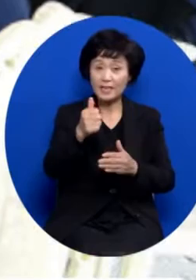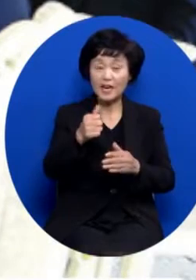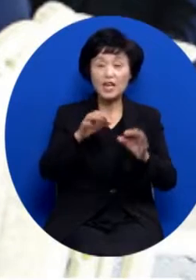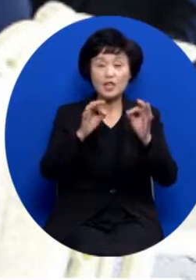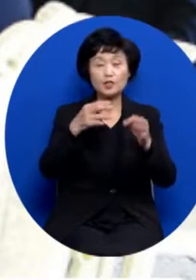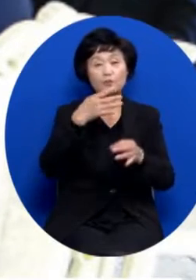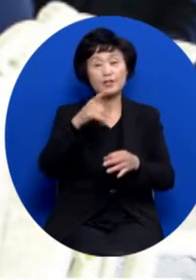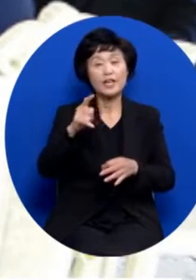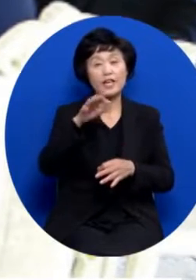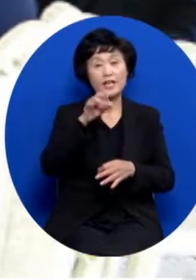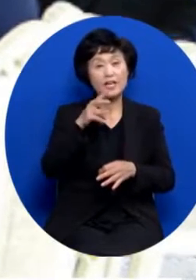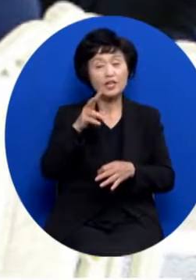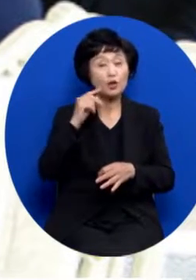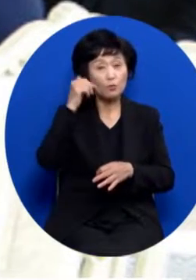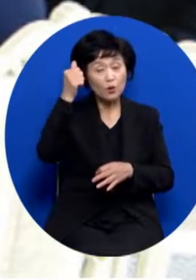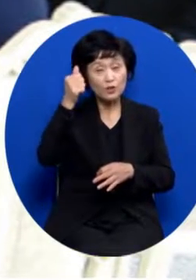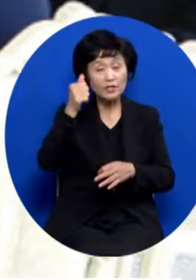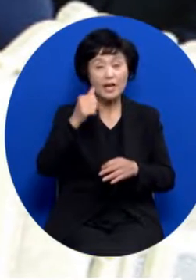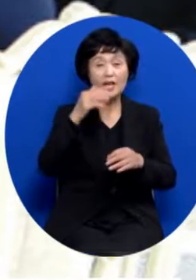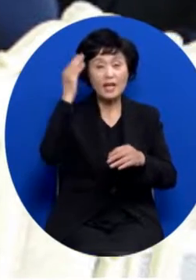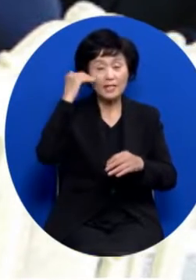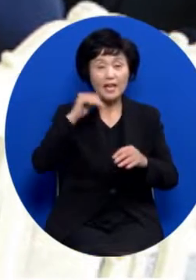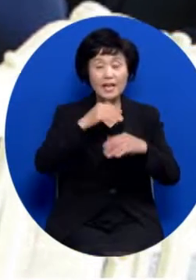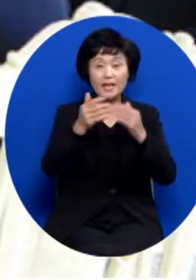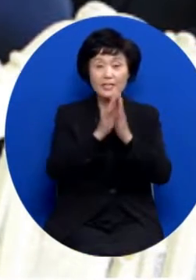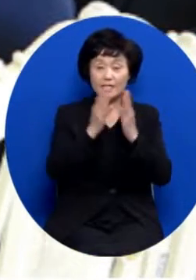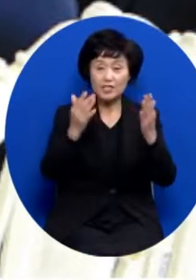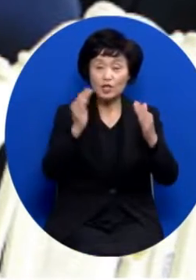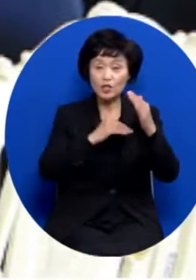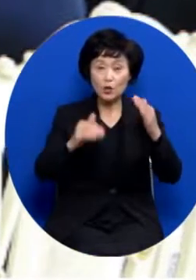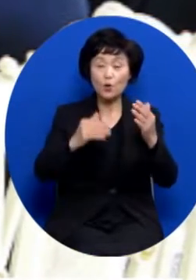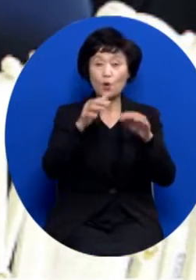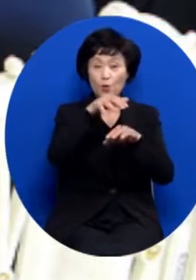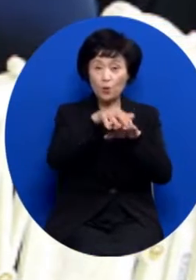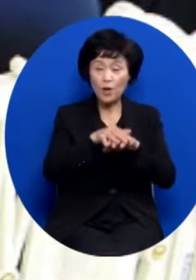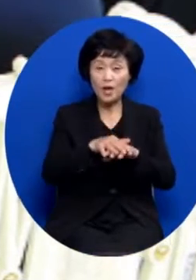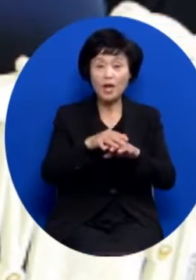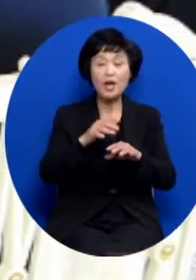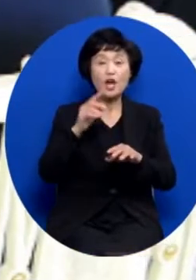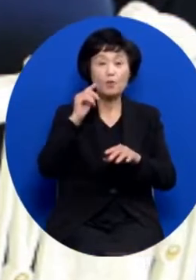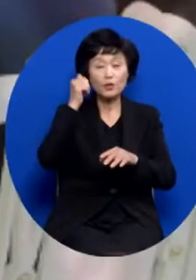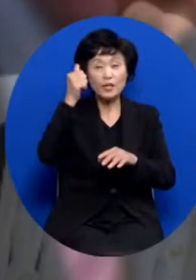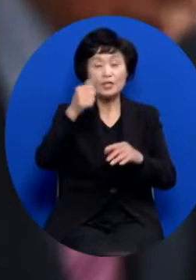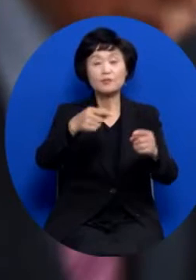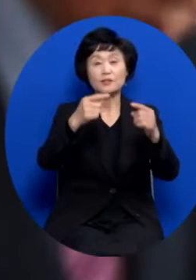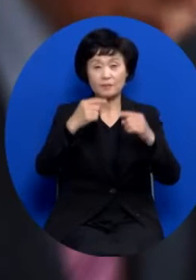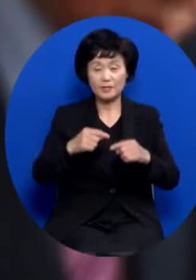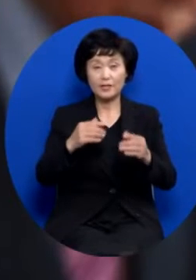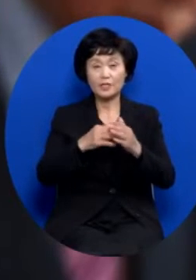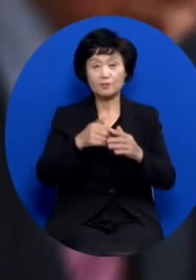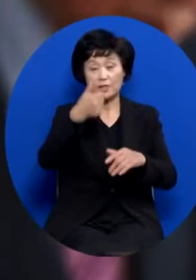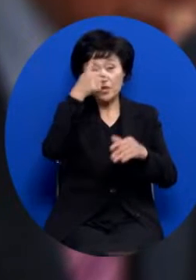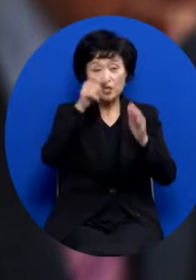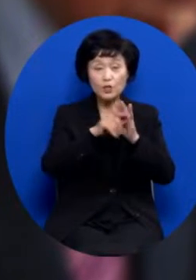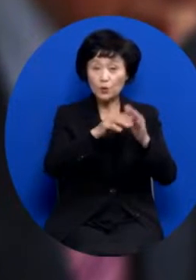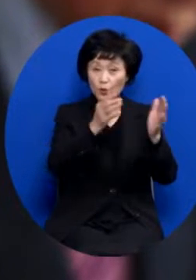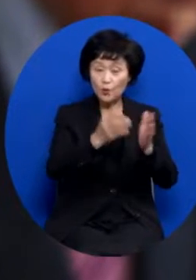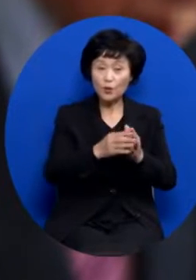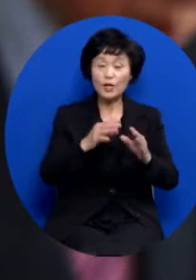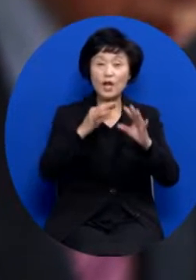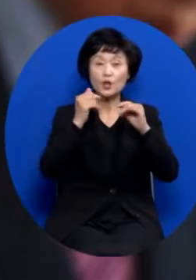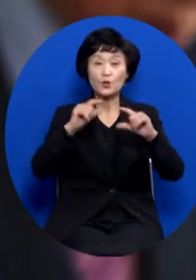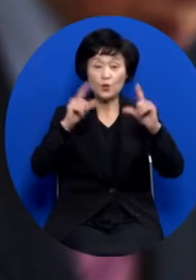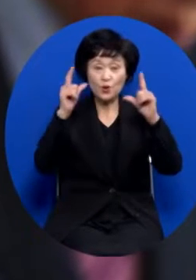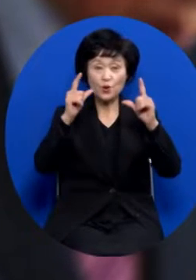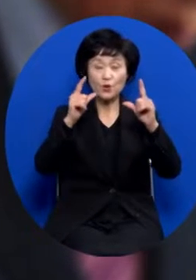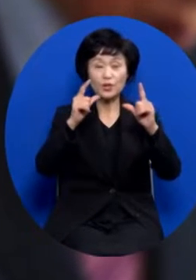김태영 목사, 대한성서공회 이사장 양병희 목사 등이 참석했습니다. 윤 대통령은 기독교계가 지난 토요일에 마련한